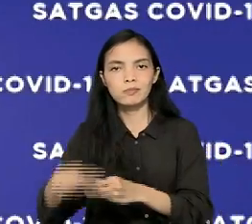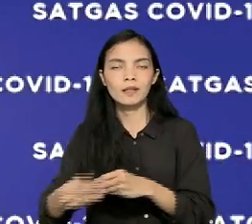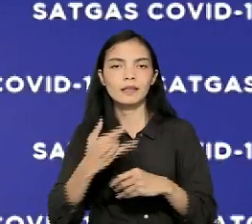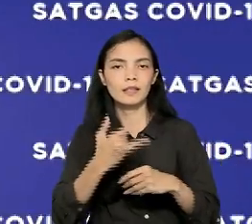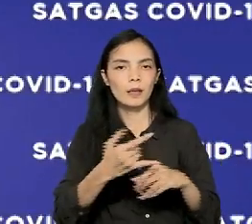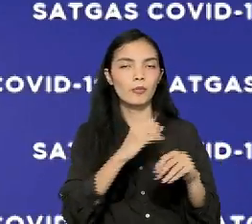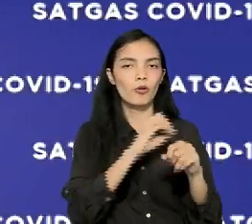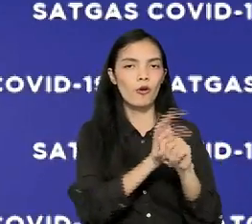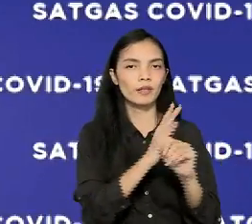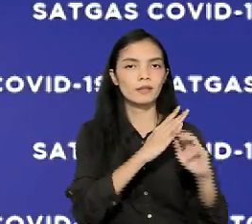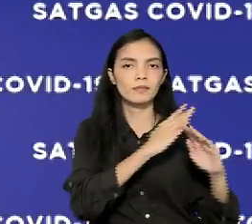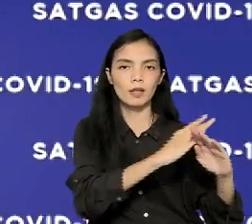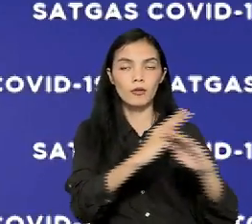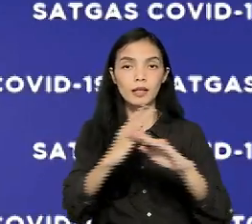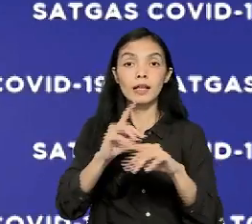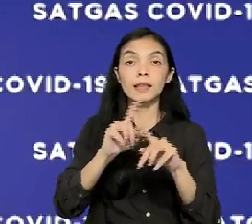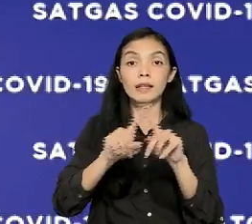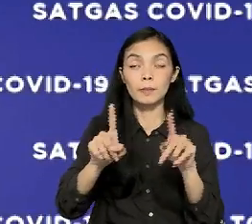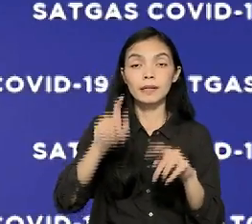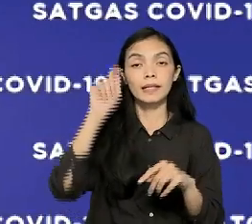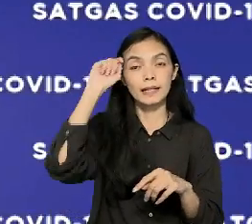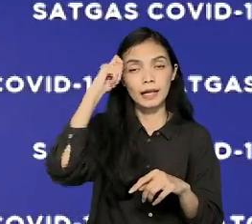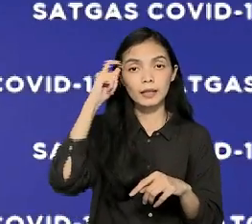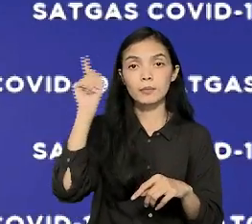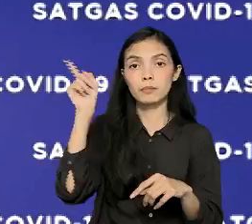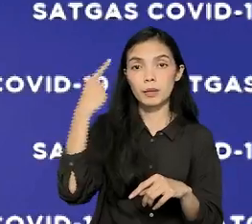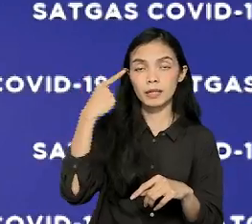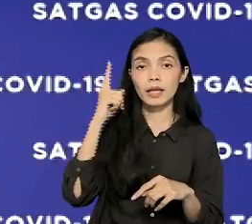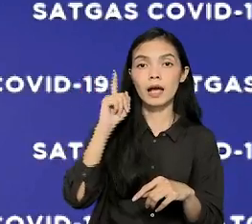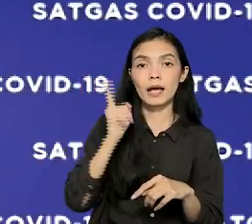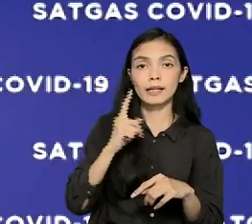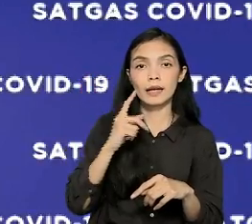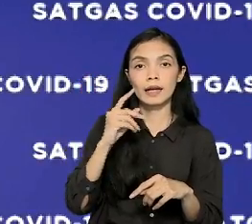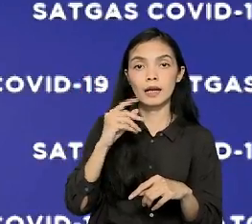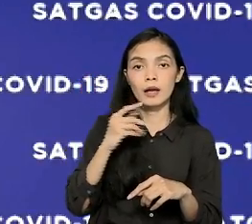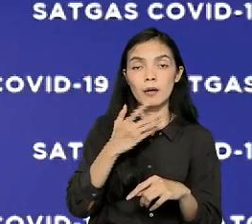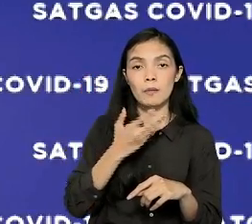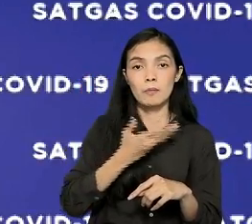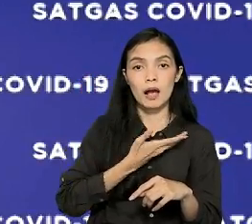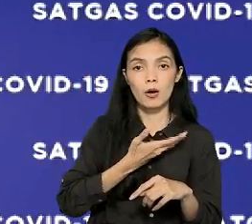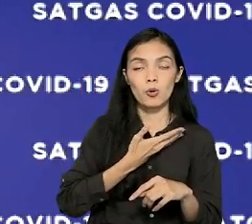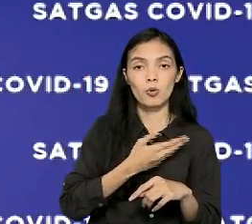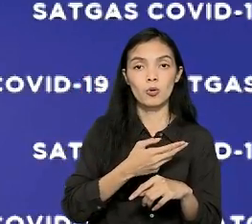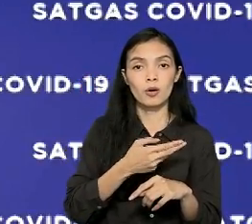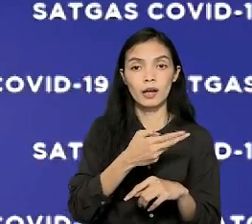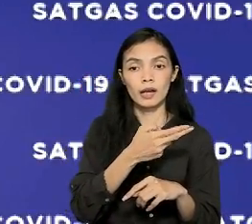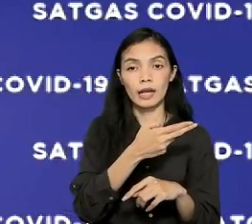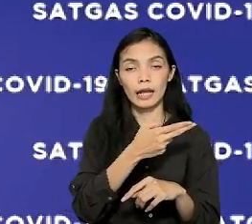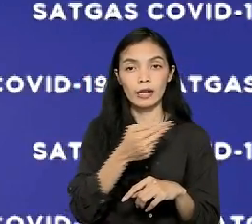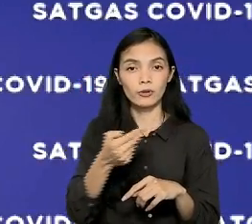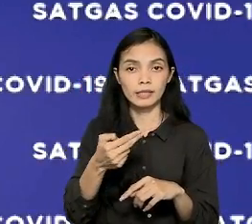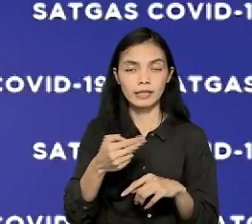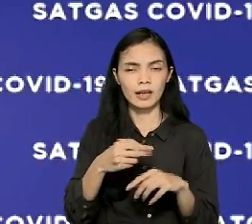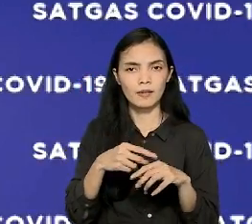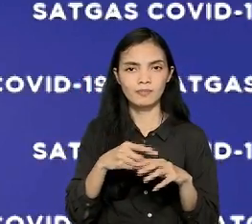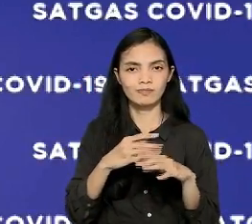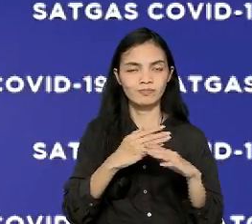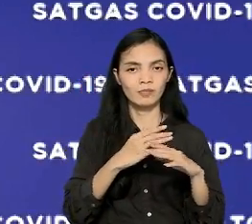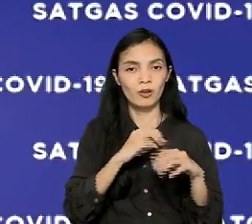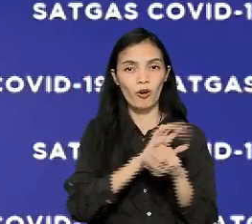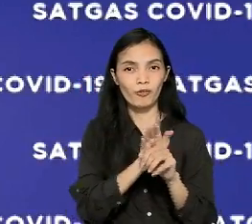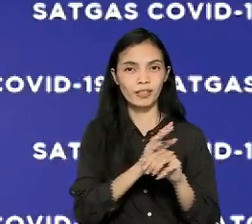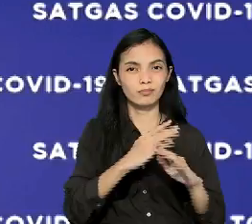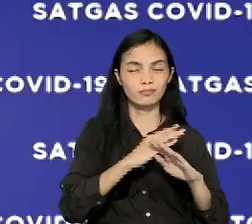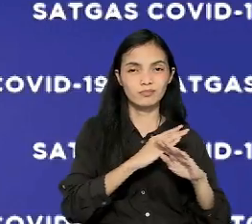diingat, walaupun pemerintah telah mengagendakan rencana transisi Indonesia menuju endemi COVID-19,